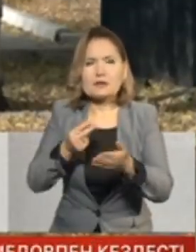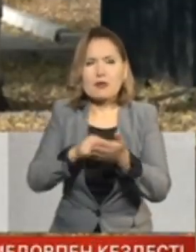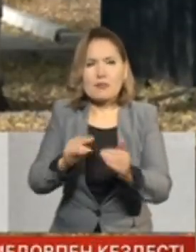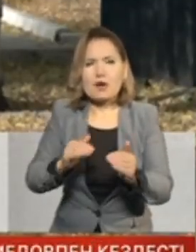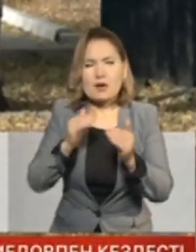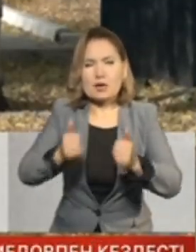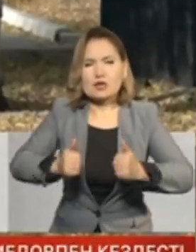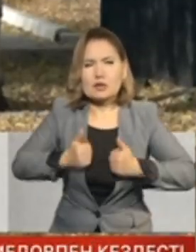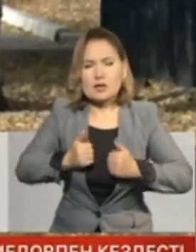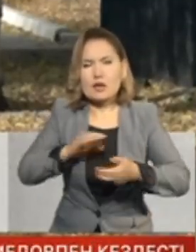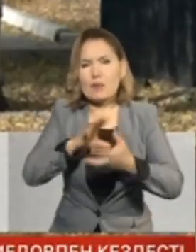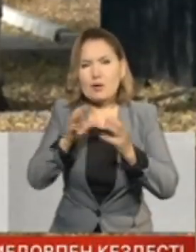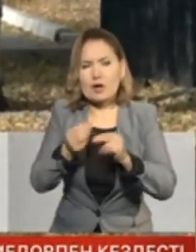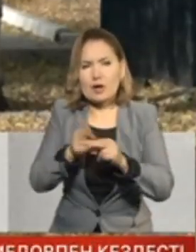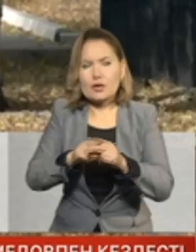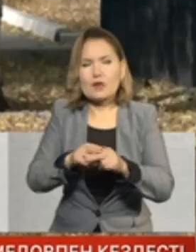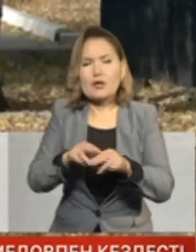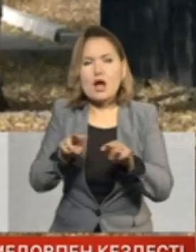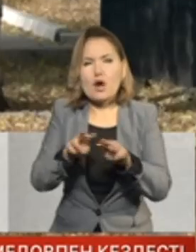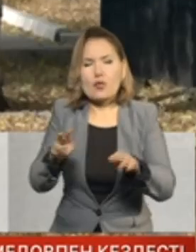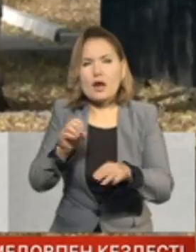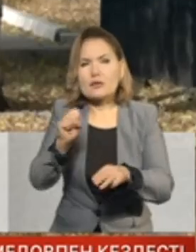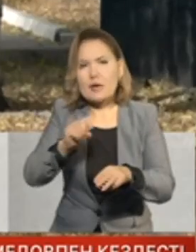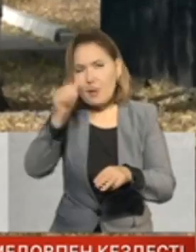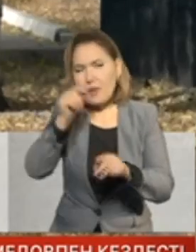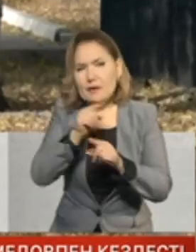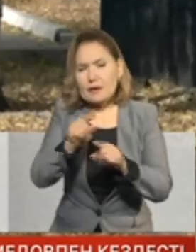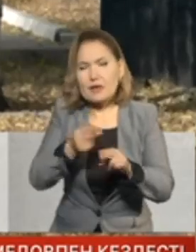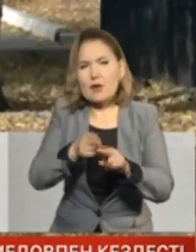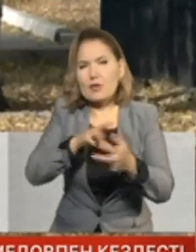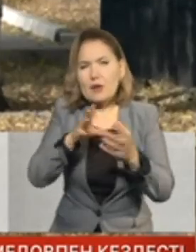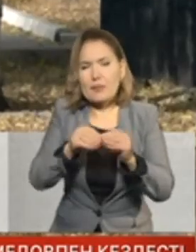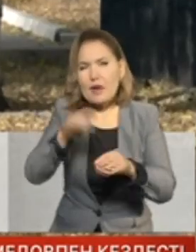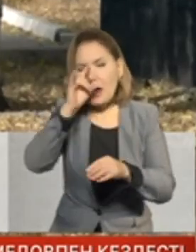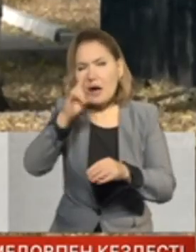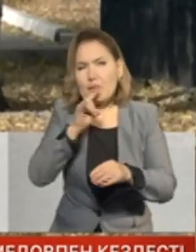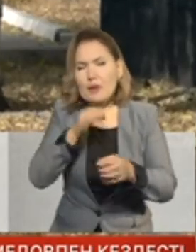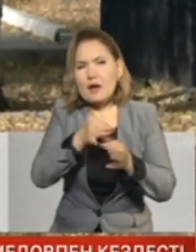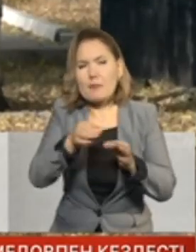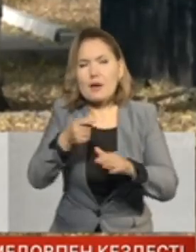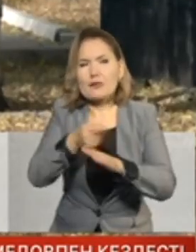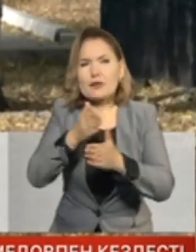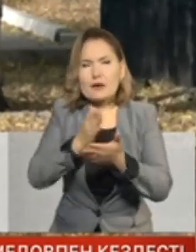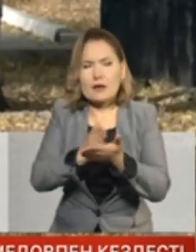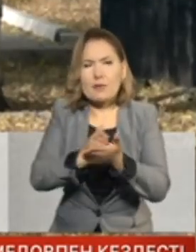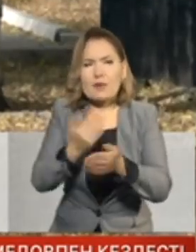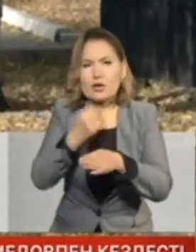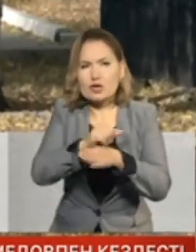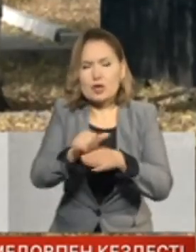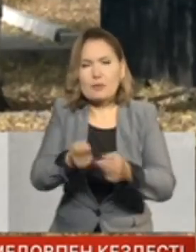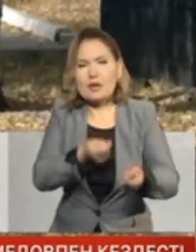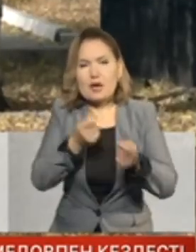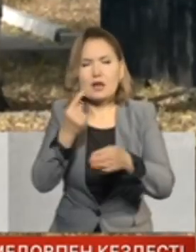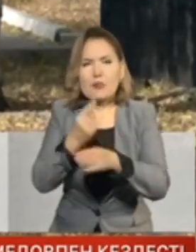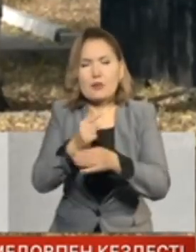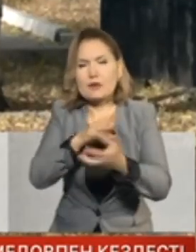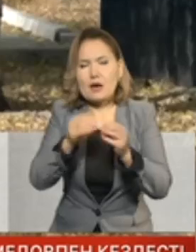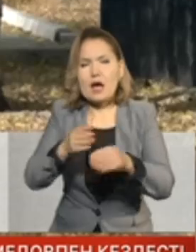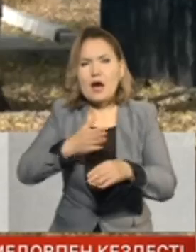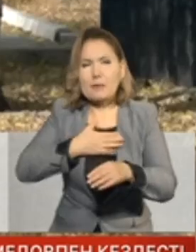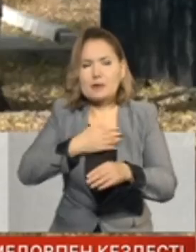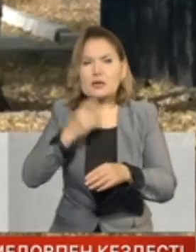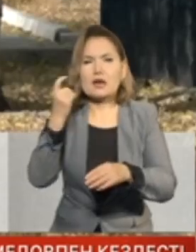шара қолға алынды. Мәселен, үкімет тамыз айынан осы жылдың соңына дейін ел аумағына бидай әкелуге толық шектеу қойды. Осының арқасында